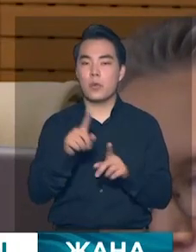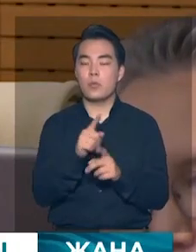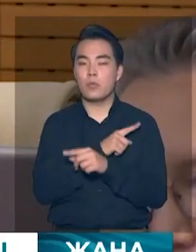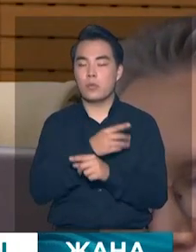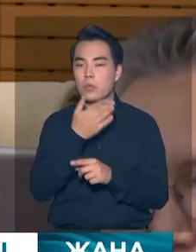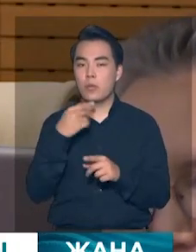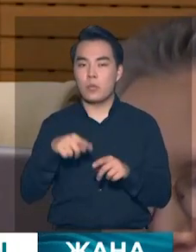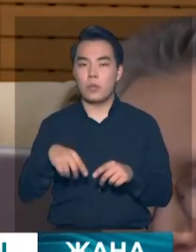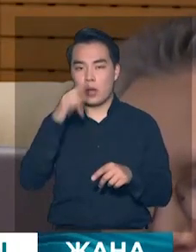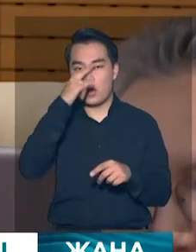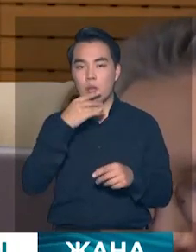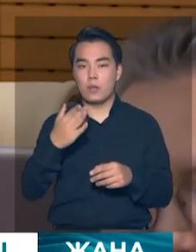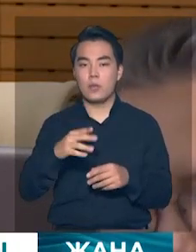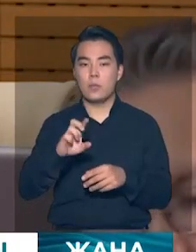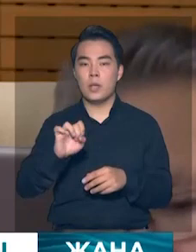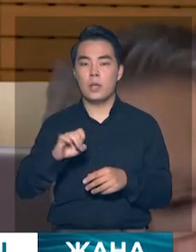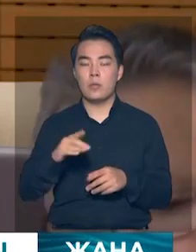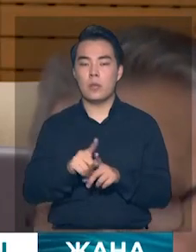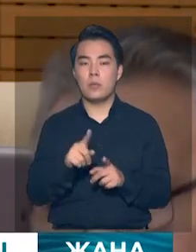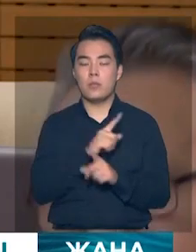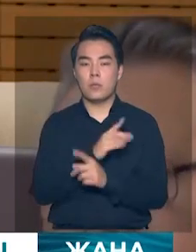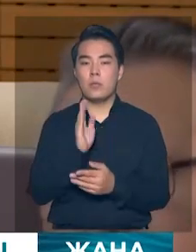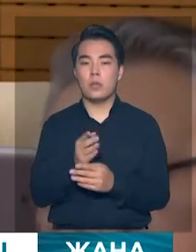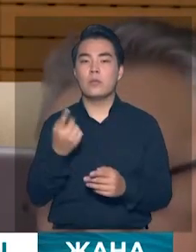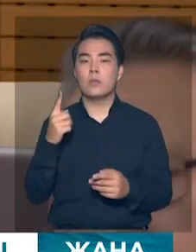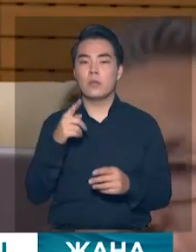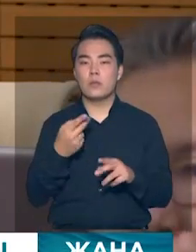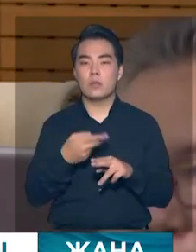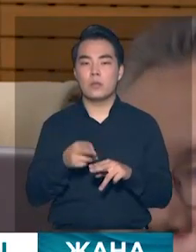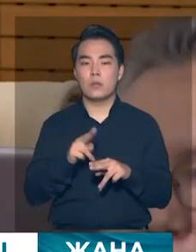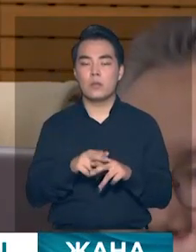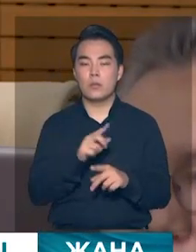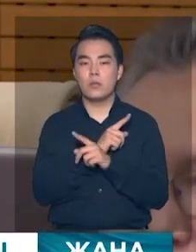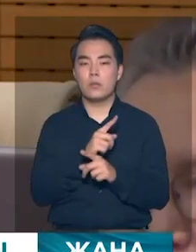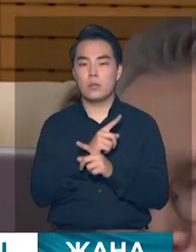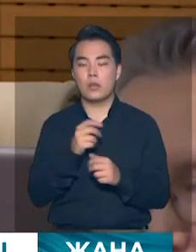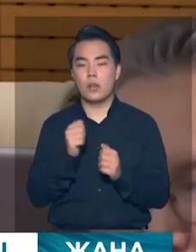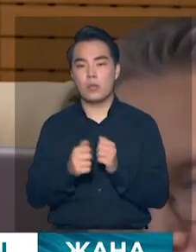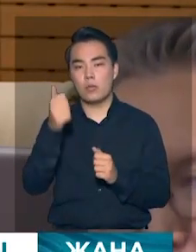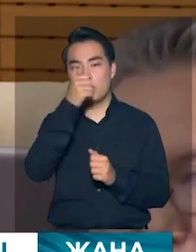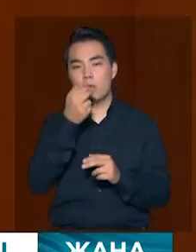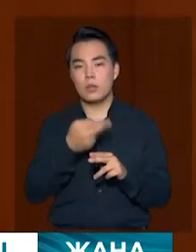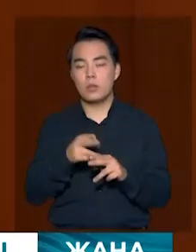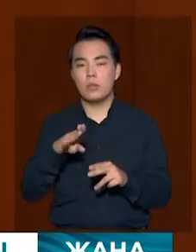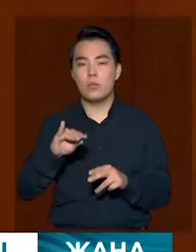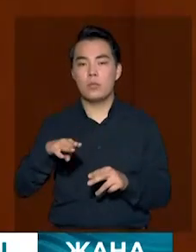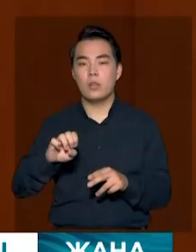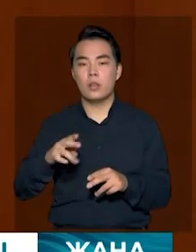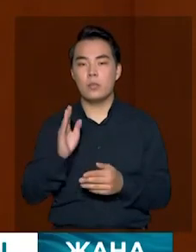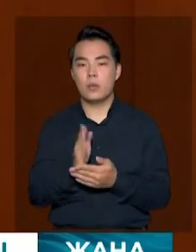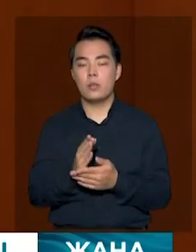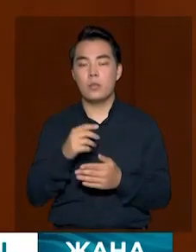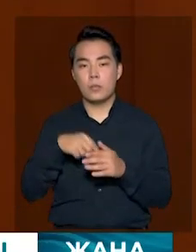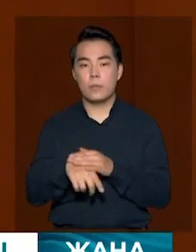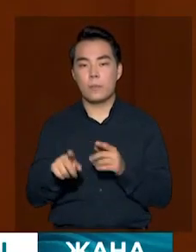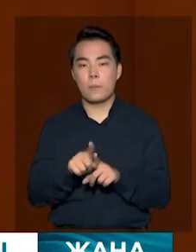И выяснили ли, проясняем ли причину, и какая же причина массовой гибели на протяжении нескольких лет данных тюленей? Одно из предположений,